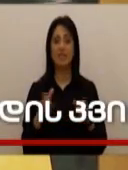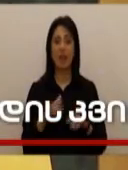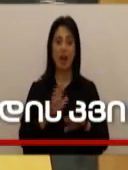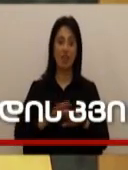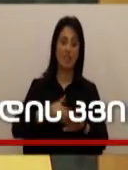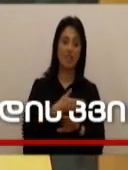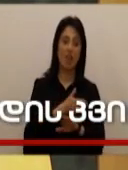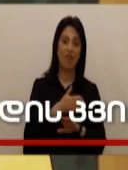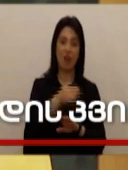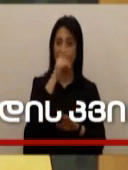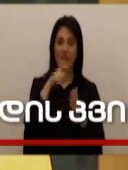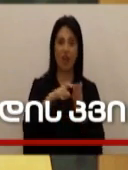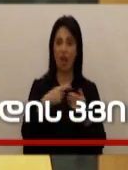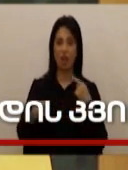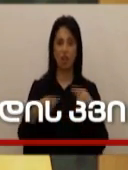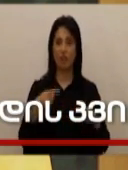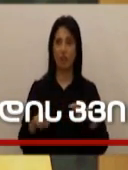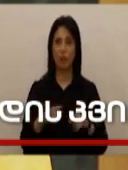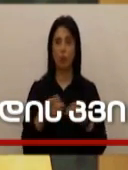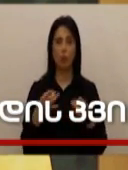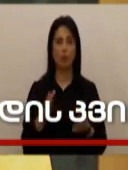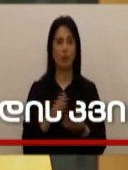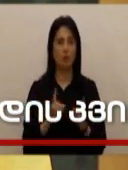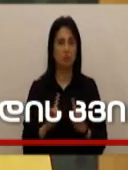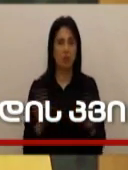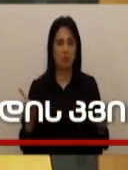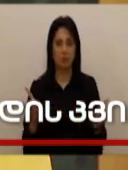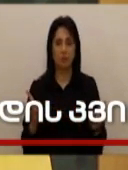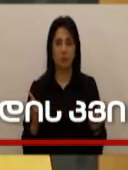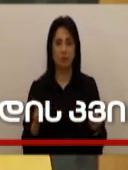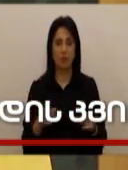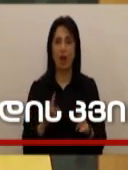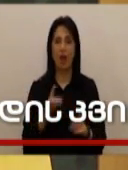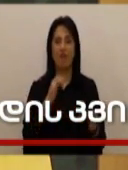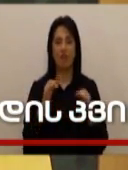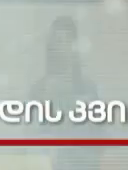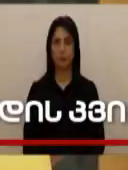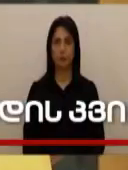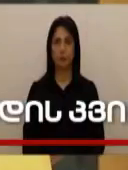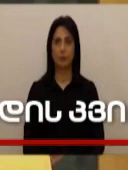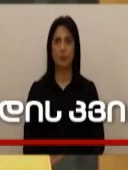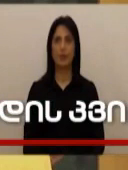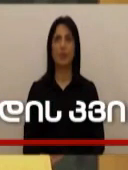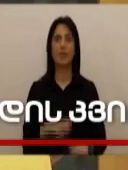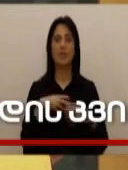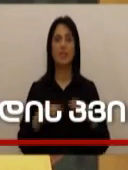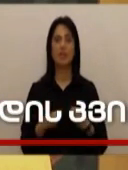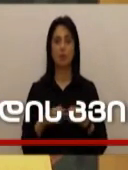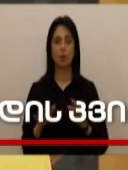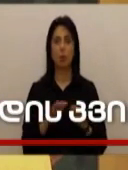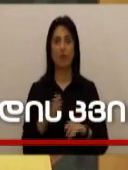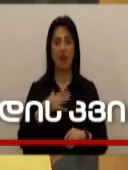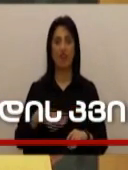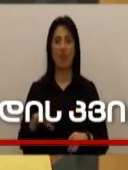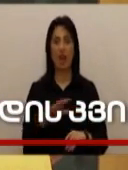s-au lăsat mai scăzut, rovere arceve. Noi s-ar fi subrolat de sau treba da, asta trebuie să rabela barbot, ce în aruci. S-ar fi samțu chiar molena, pentru că e